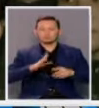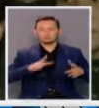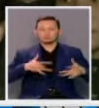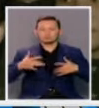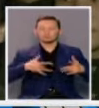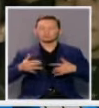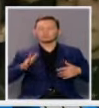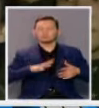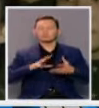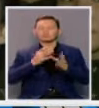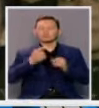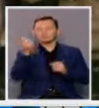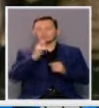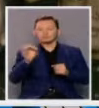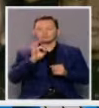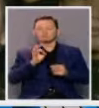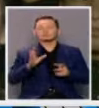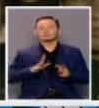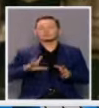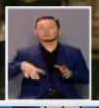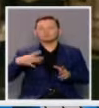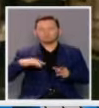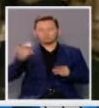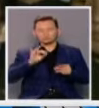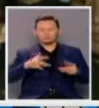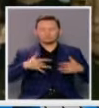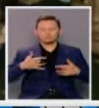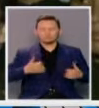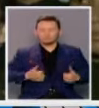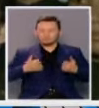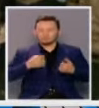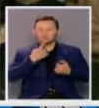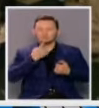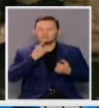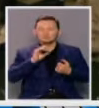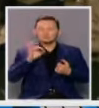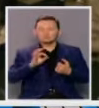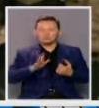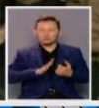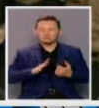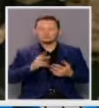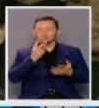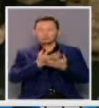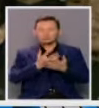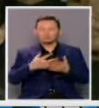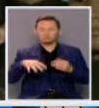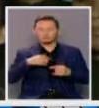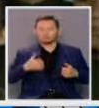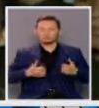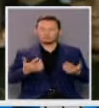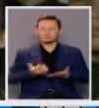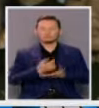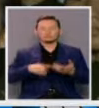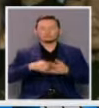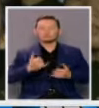презентовали ветеранам войны сценку из военных лет старались передать трудности того времени считаю что это у нас получилось мы